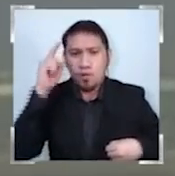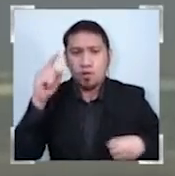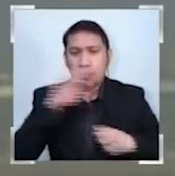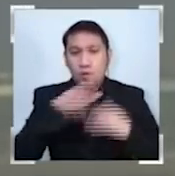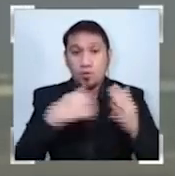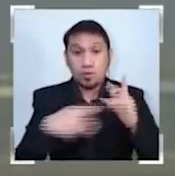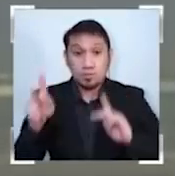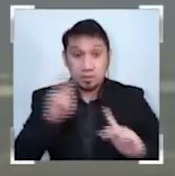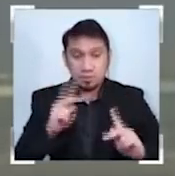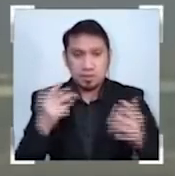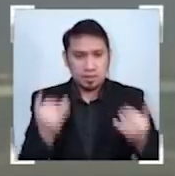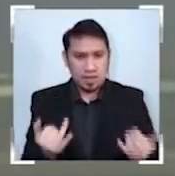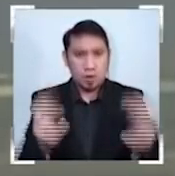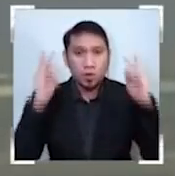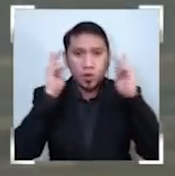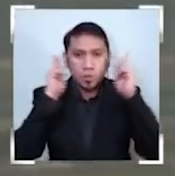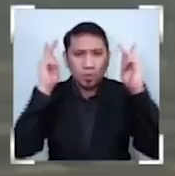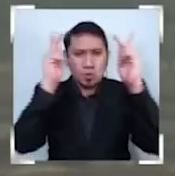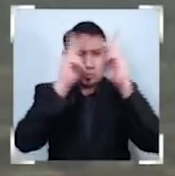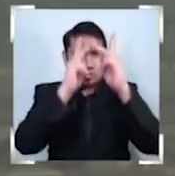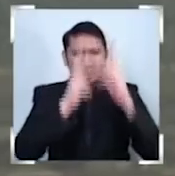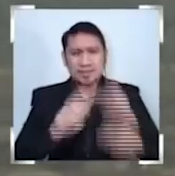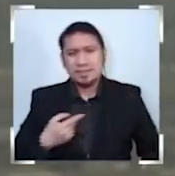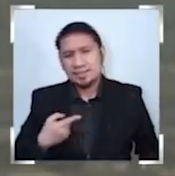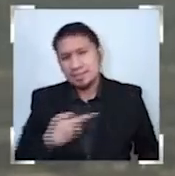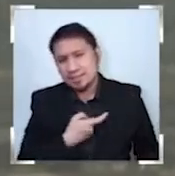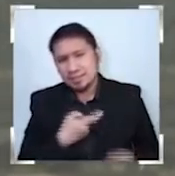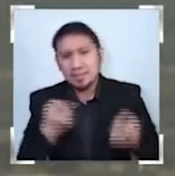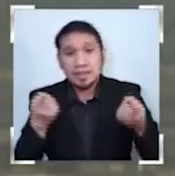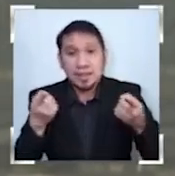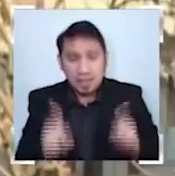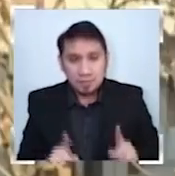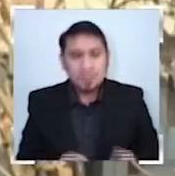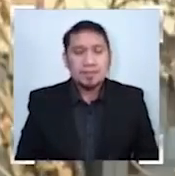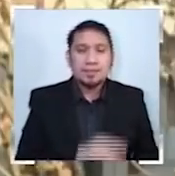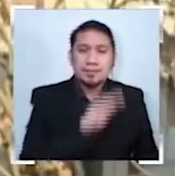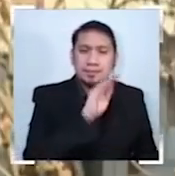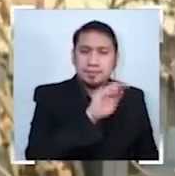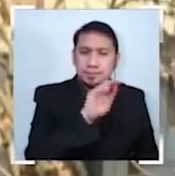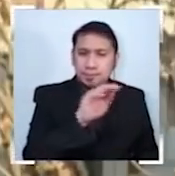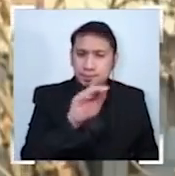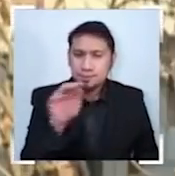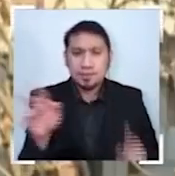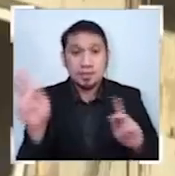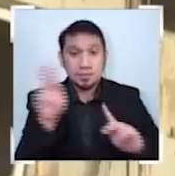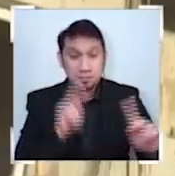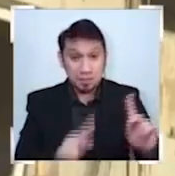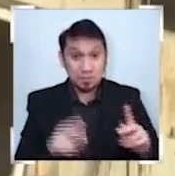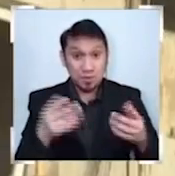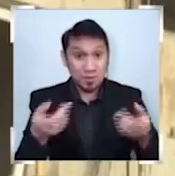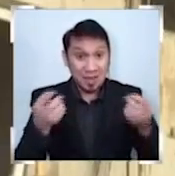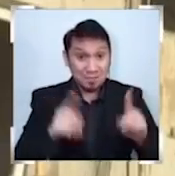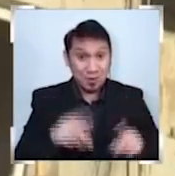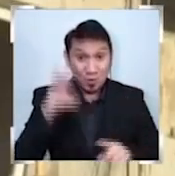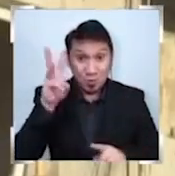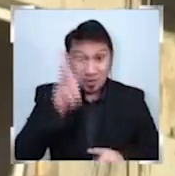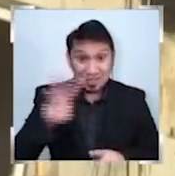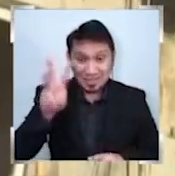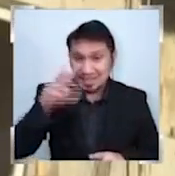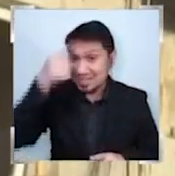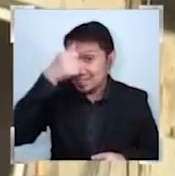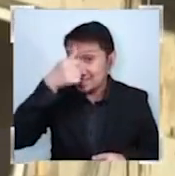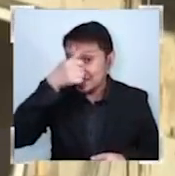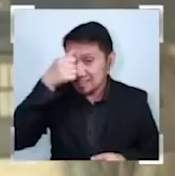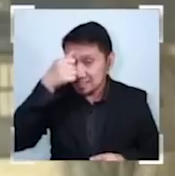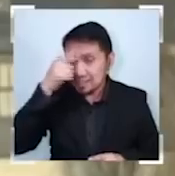naman na lubhang nasaktan sa nangyayari sa Ukraine, nanawagan sa lahat na ialay ang Ash Wednesday, March 2, bilang Day of